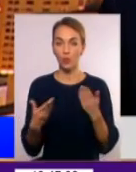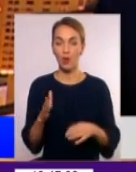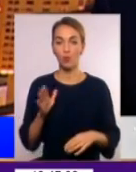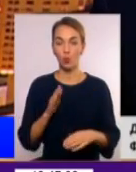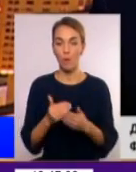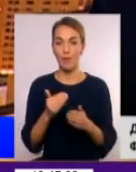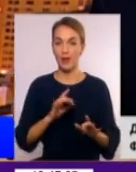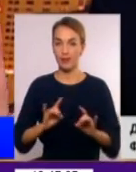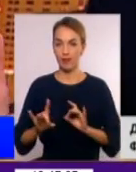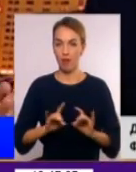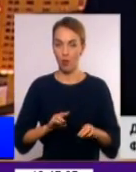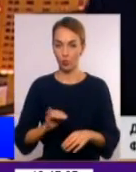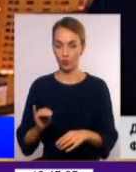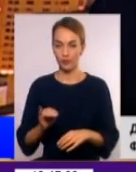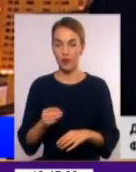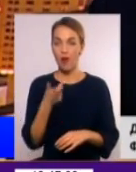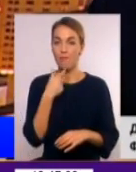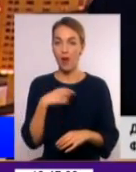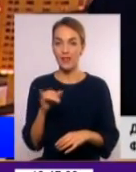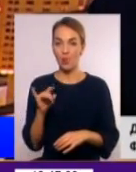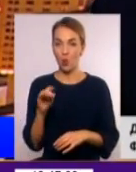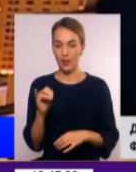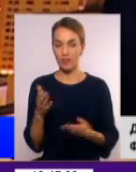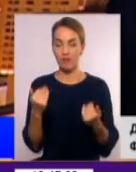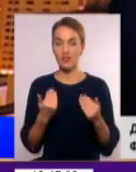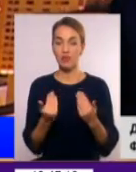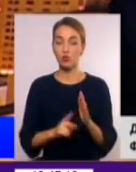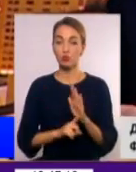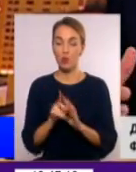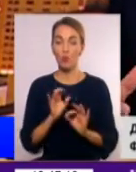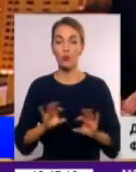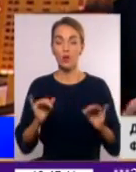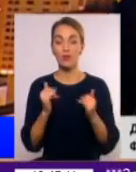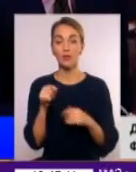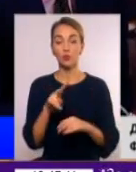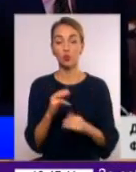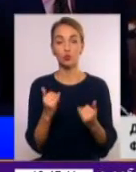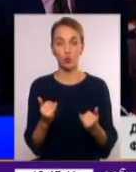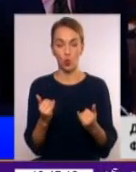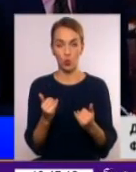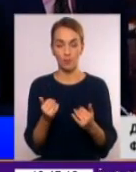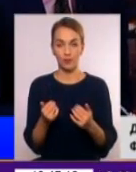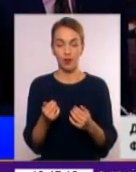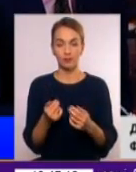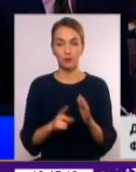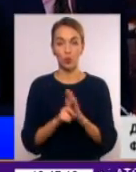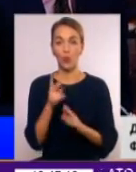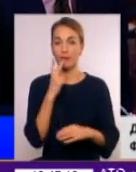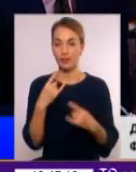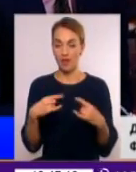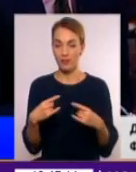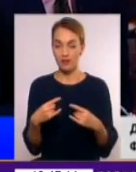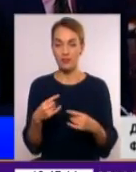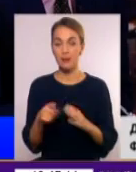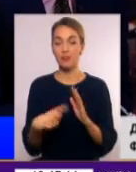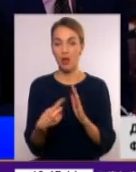перед рекламою. Пане Ігоре, давайте з вас розпочнемо. Пояснимо для тих, хто щойно доєднався. Запитання